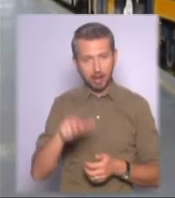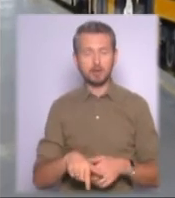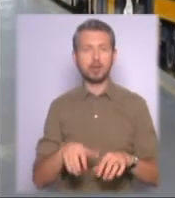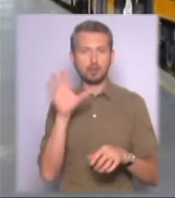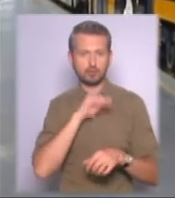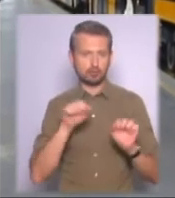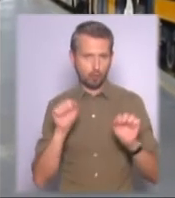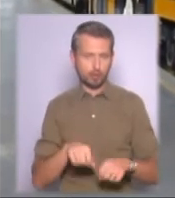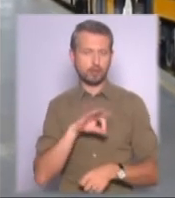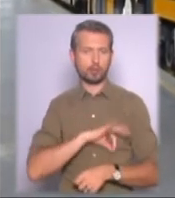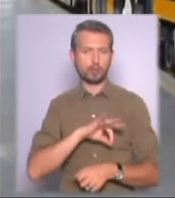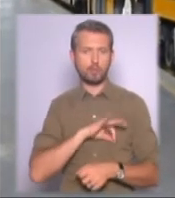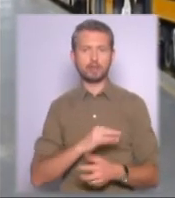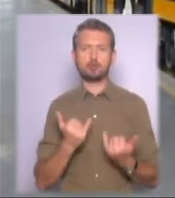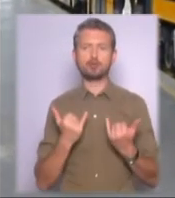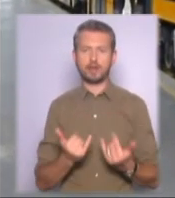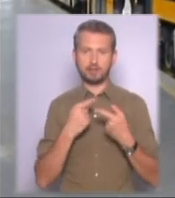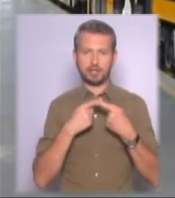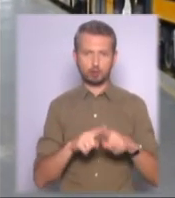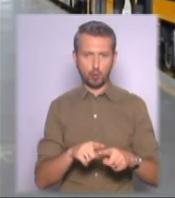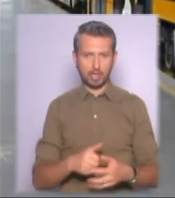зможуть користуватись сучасними технологіями.